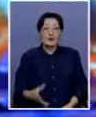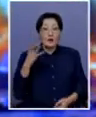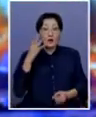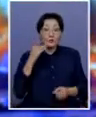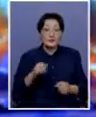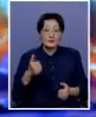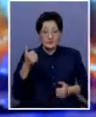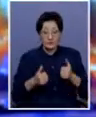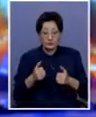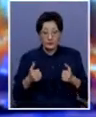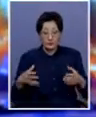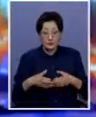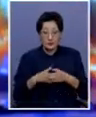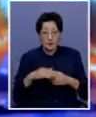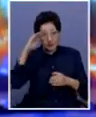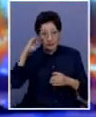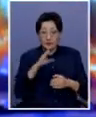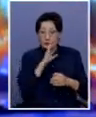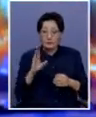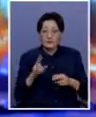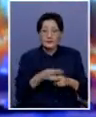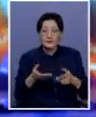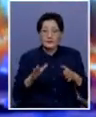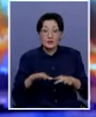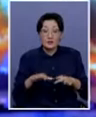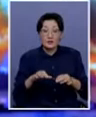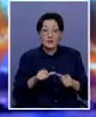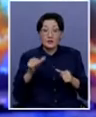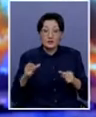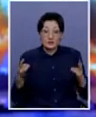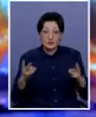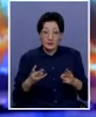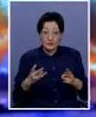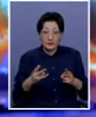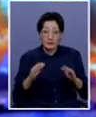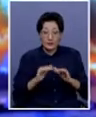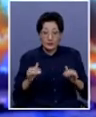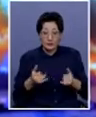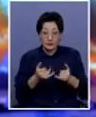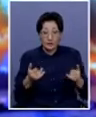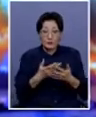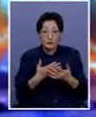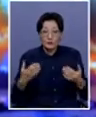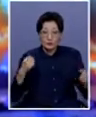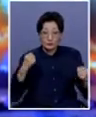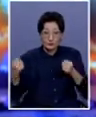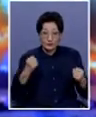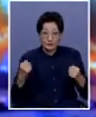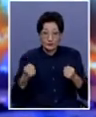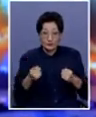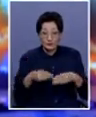Алматы марафон ұйымдастырушылары ата-ана қамқорлығынсыз қалған және ерекше қажеттілігі бар балаларға арнап түрлі спорт құралдарын